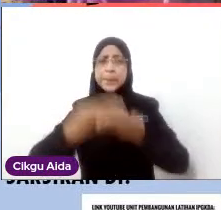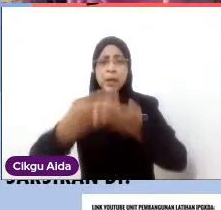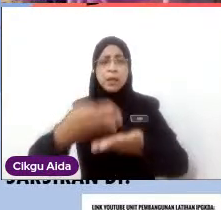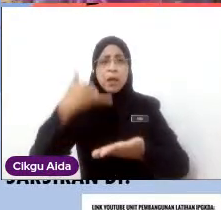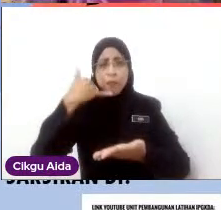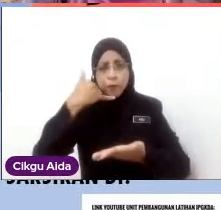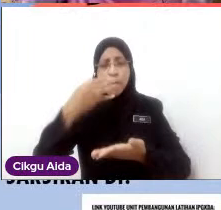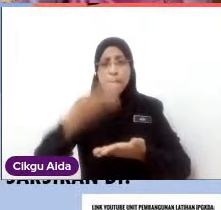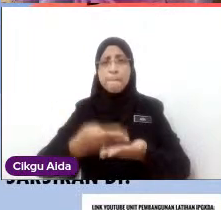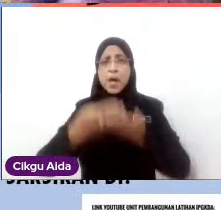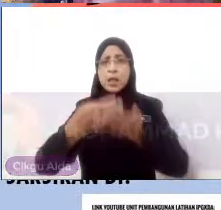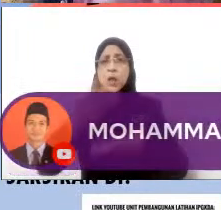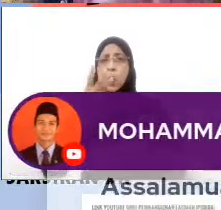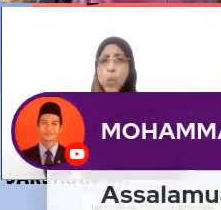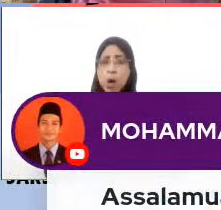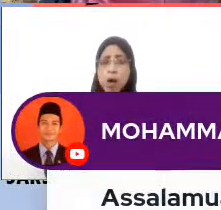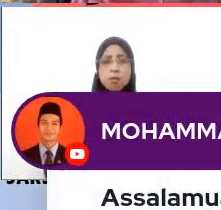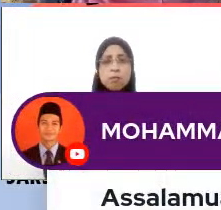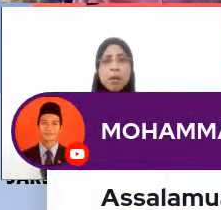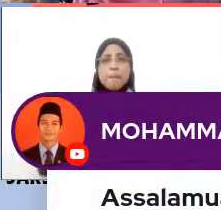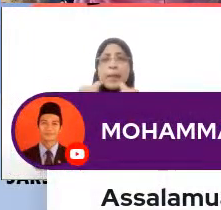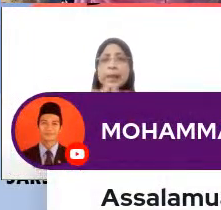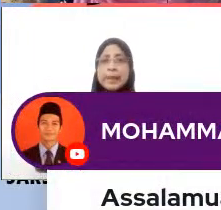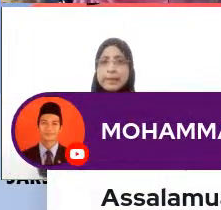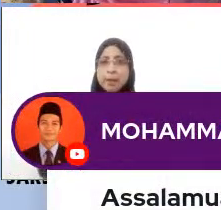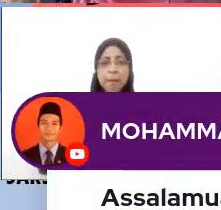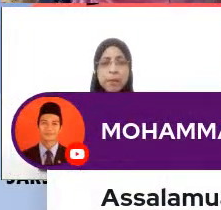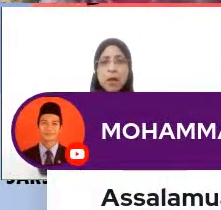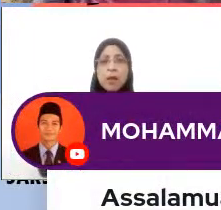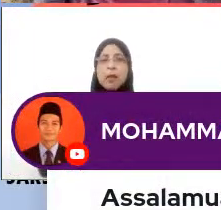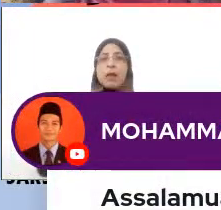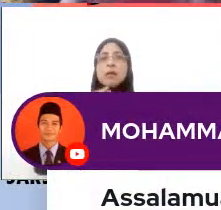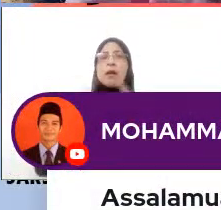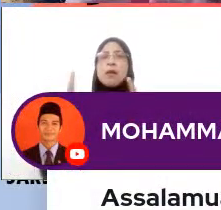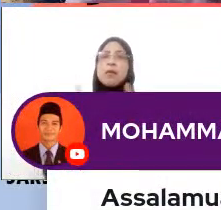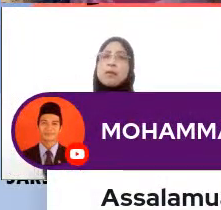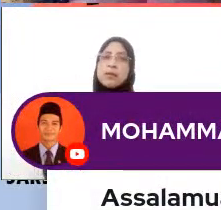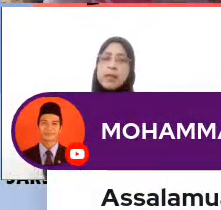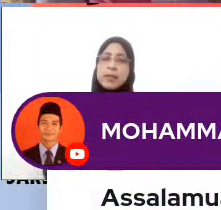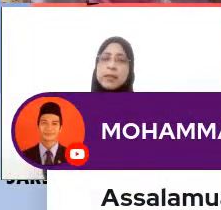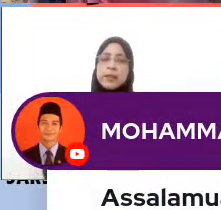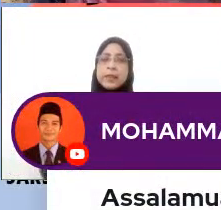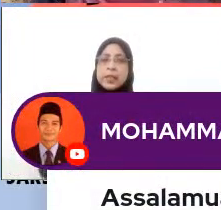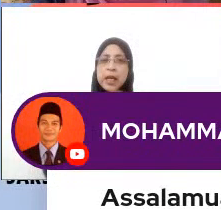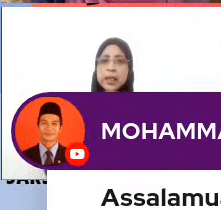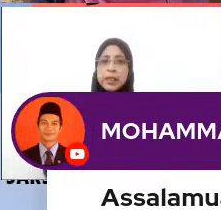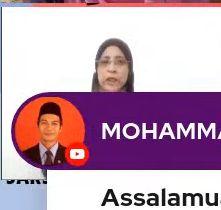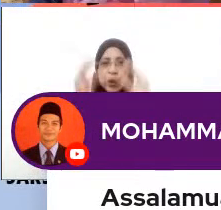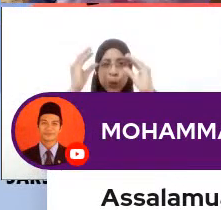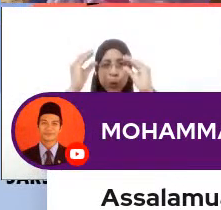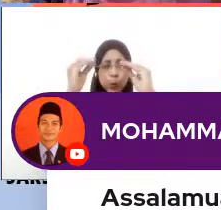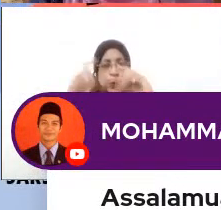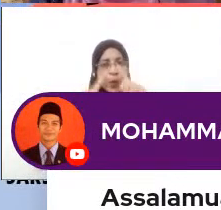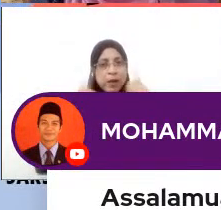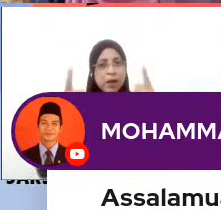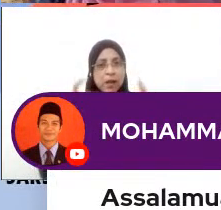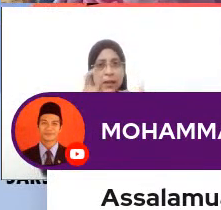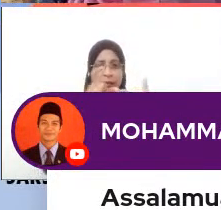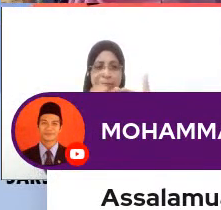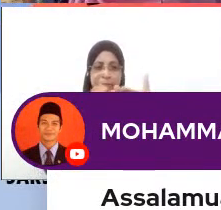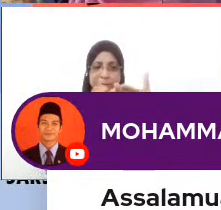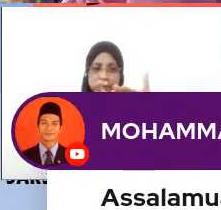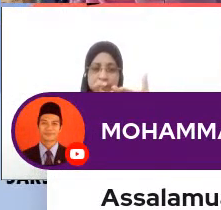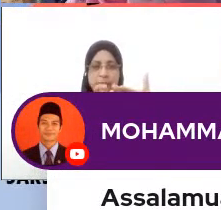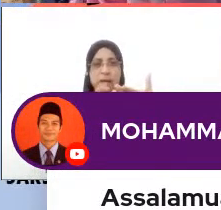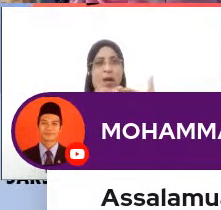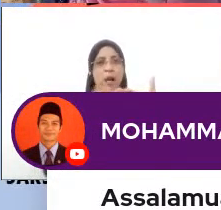tu sekali. Macam mana kita nak pantau. Jadi guru kelas pun akan screenshot, akan hantar dekat grup yang adik ibu bapa